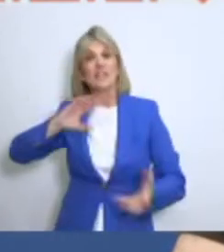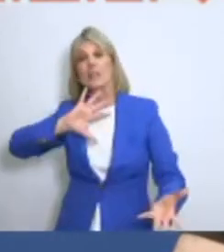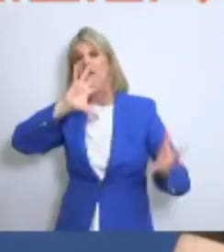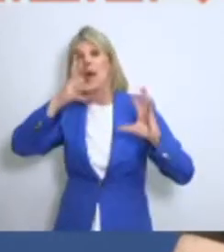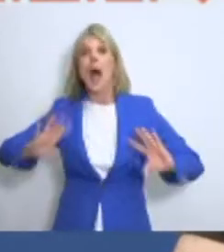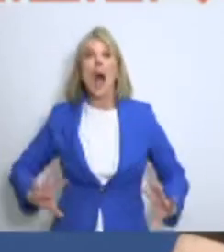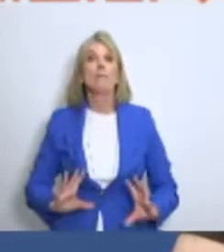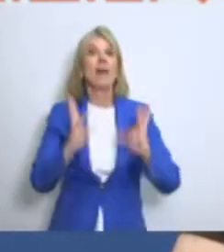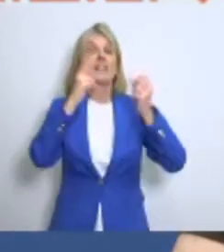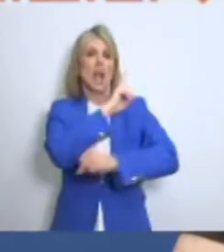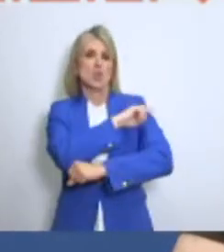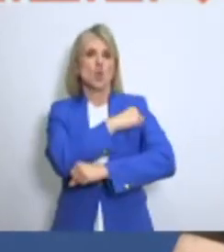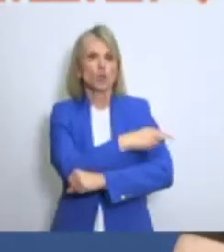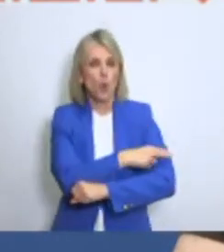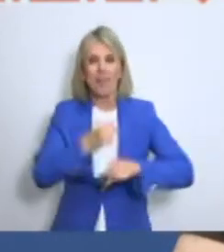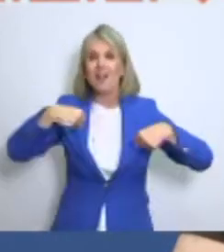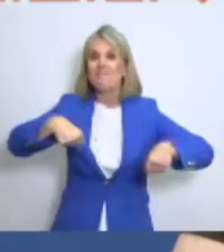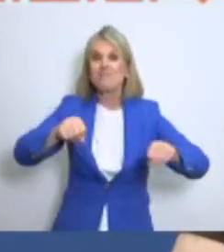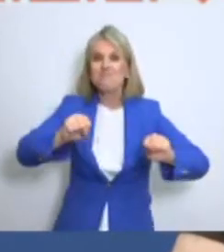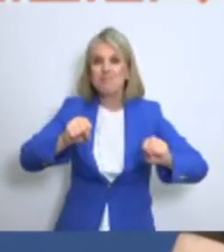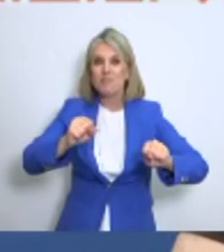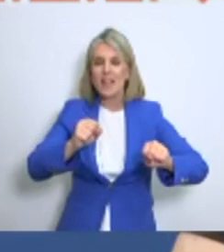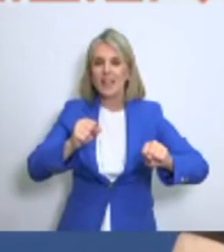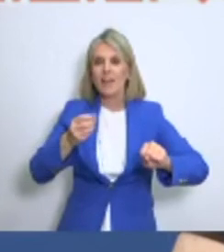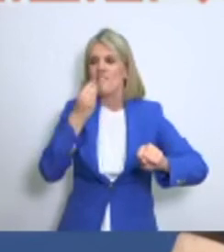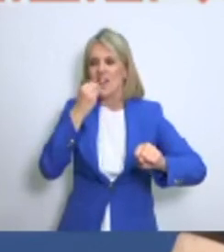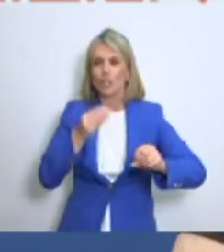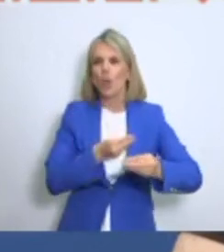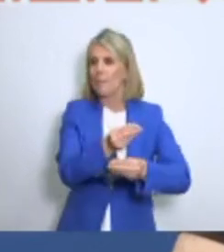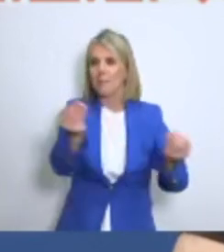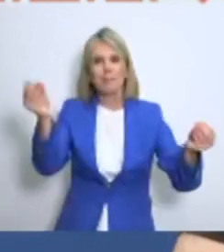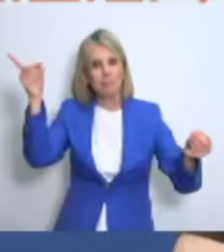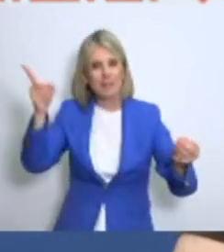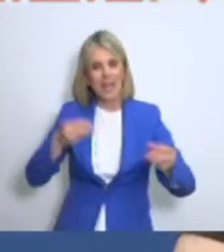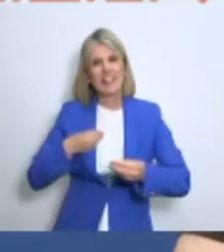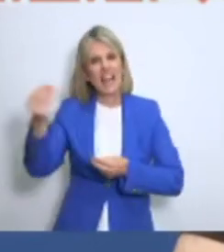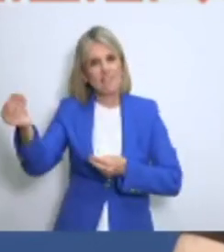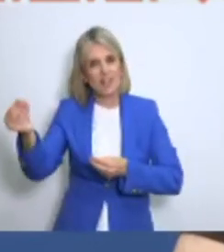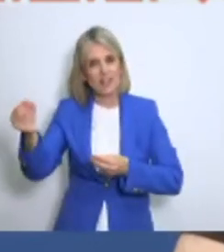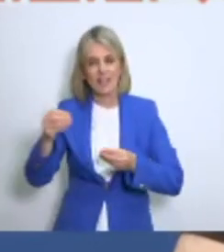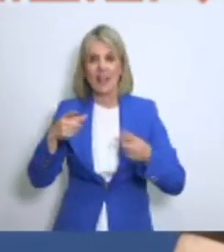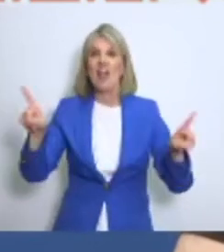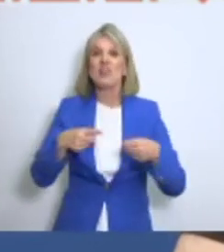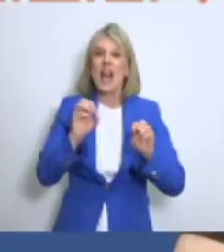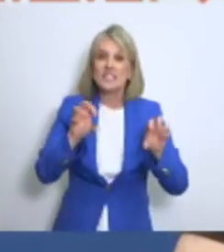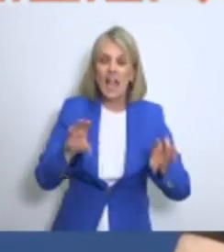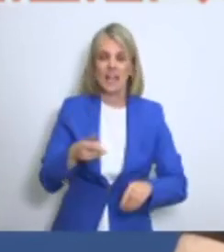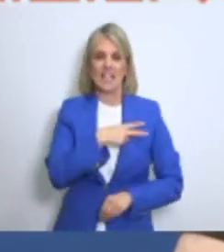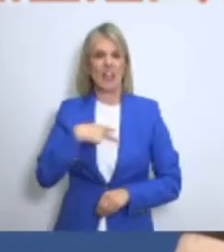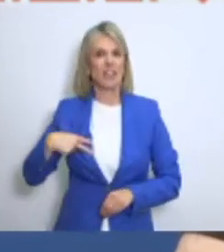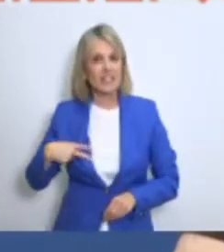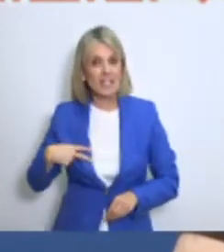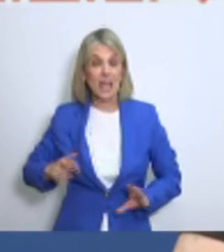υγειονομικών, των διανομέων, των εκπαιδευτικών, το σπάσιμο στην πράξη